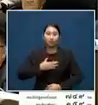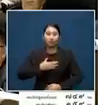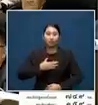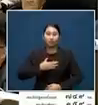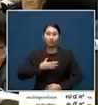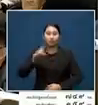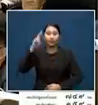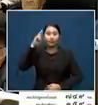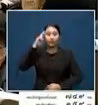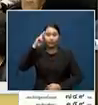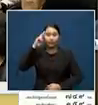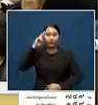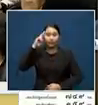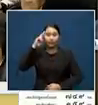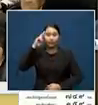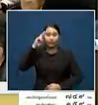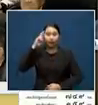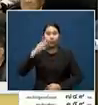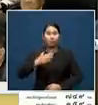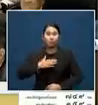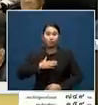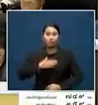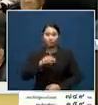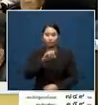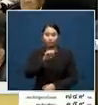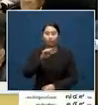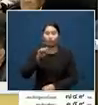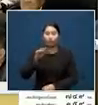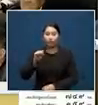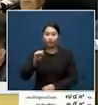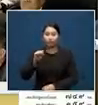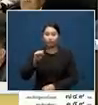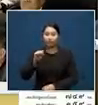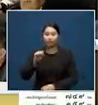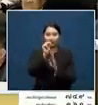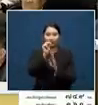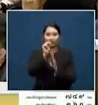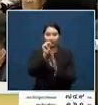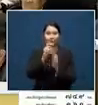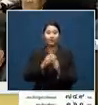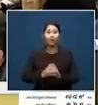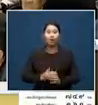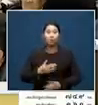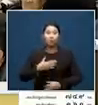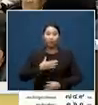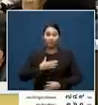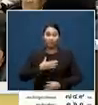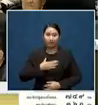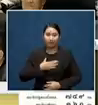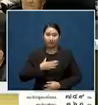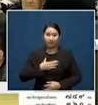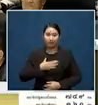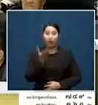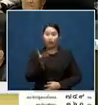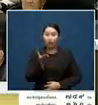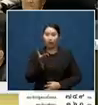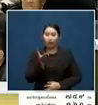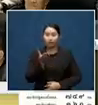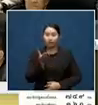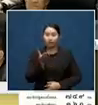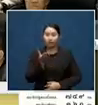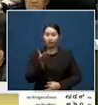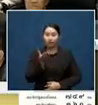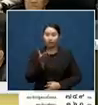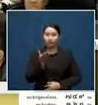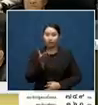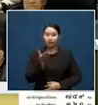ช่บ๊ายบายน้องเจอกันเลือกตั้งครั้งหน้าก็ได้ใช่ไหมฮะนี่แหละมันจะออก